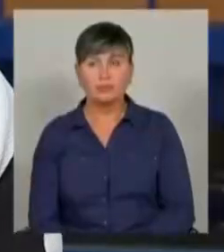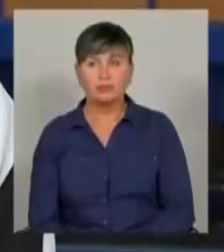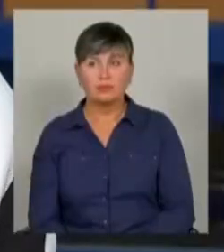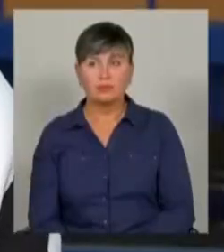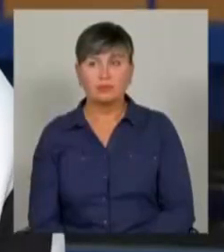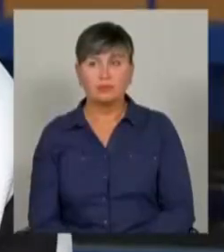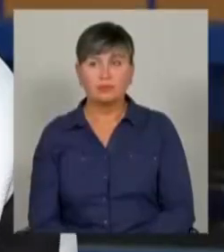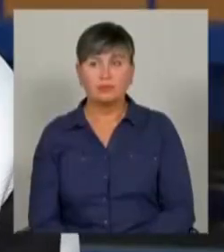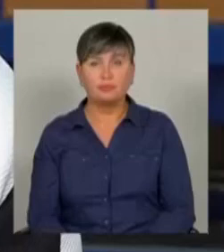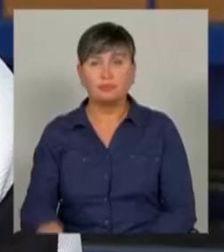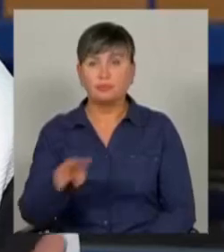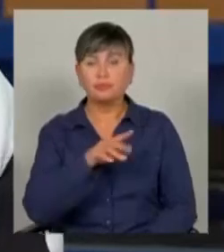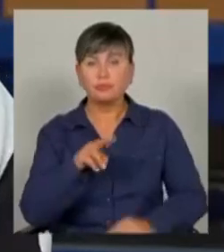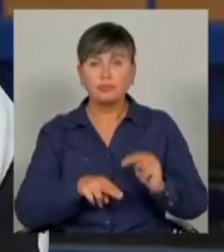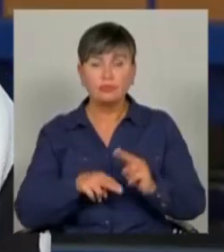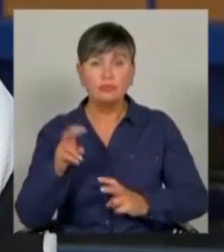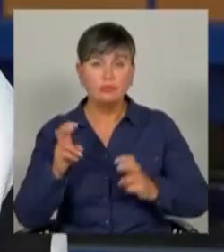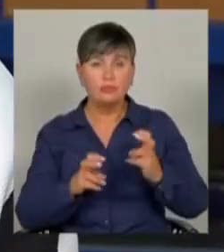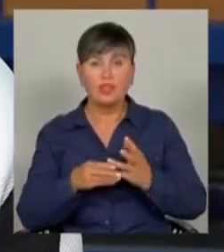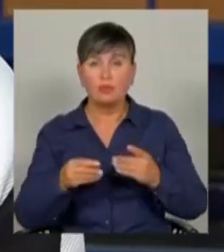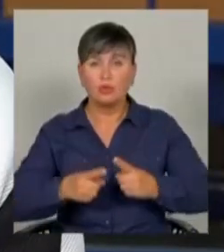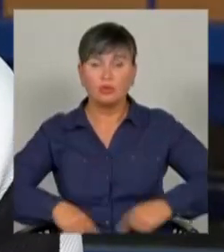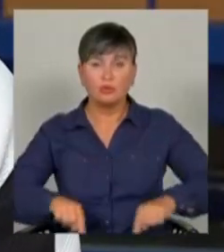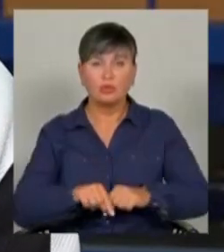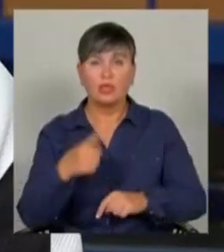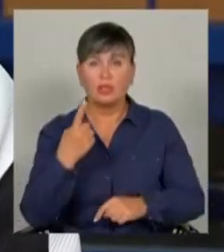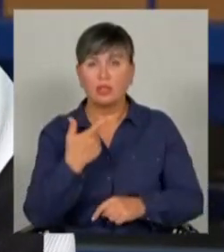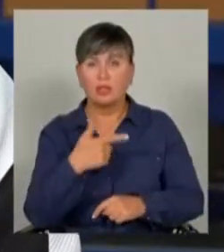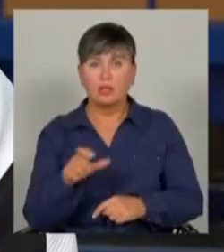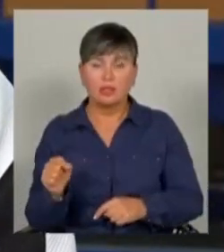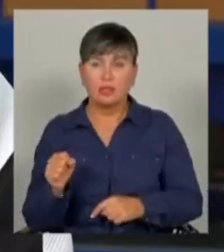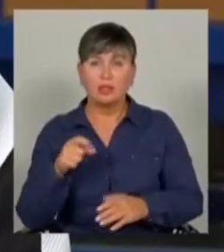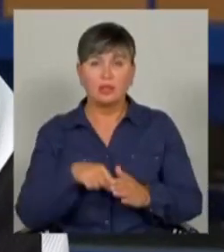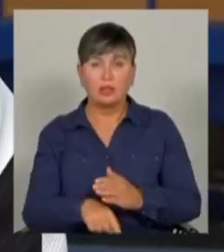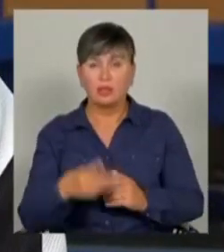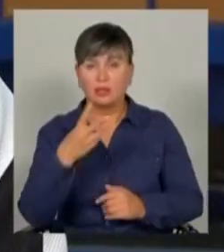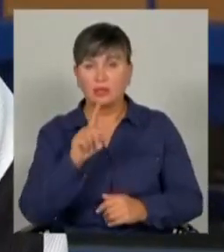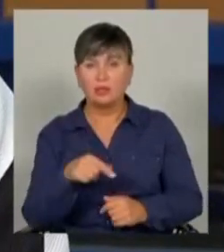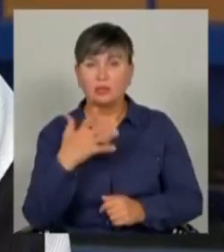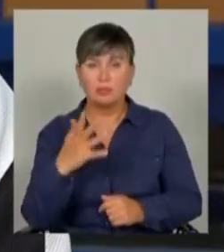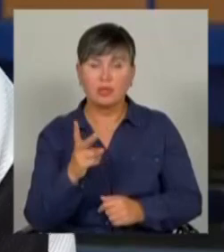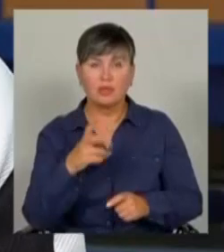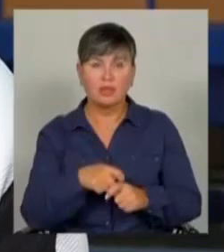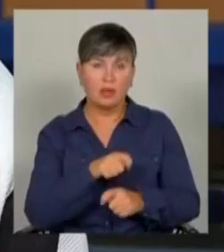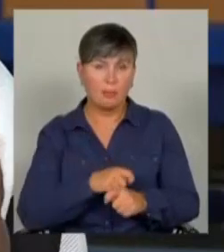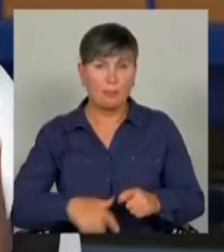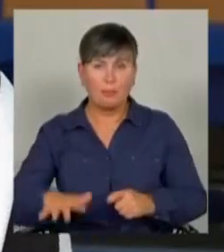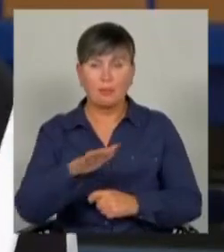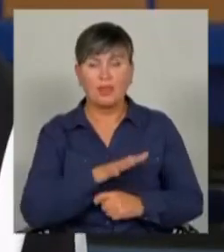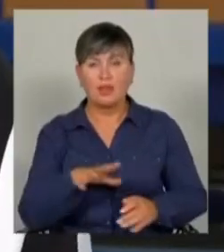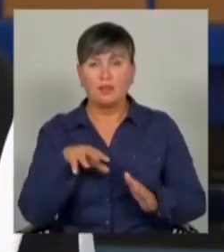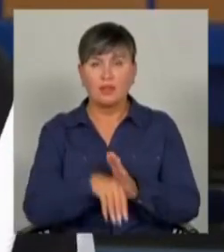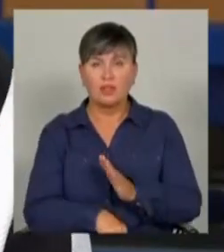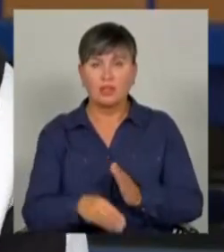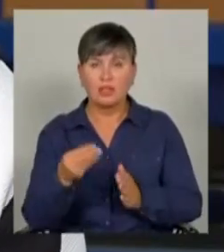Мы построили завод на земельном участке 1 гектар, производственная площадь 3,5 тысячи квадратных метров.